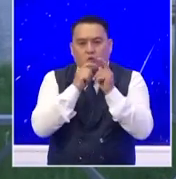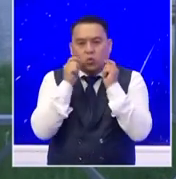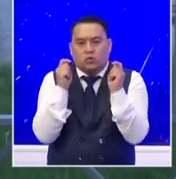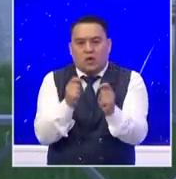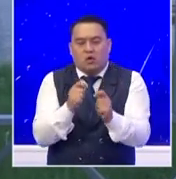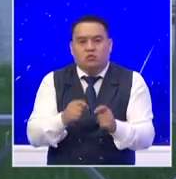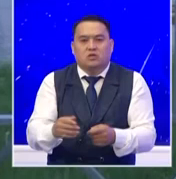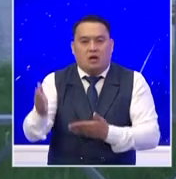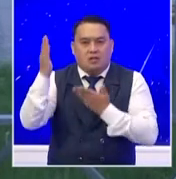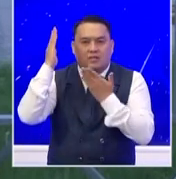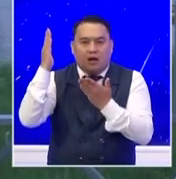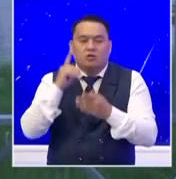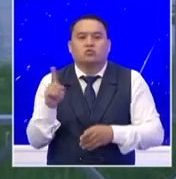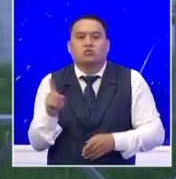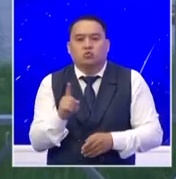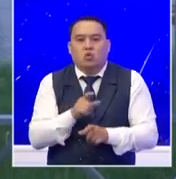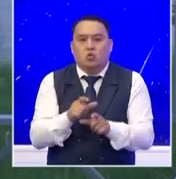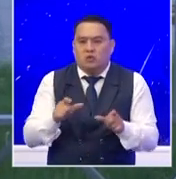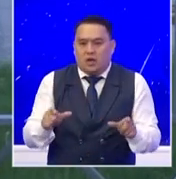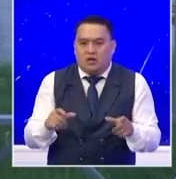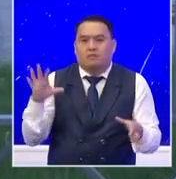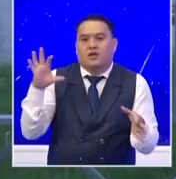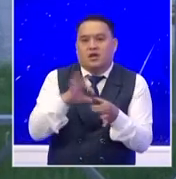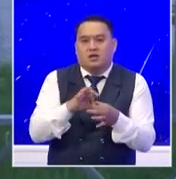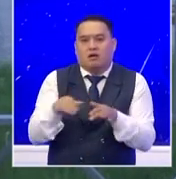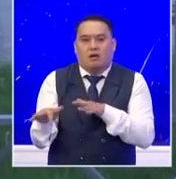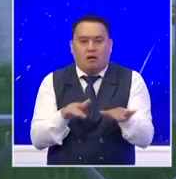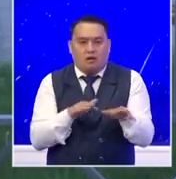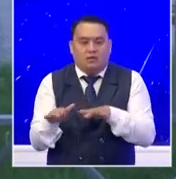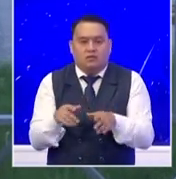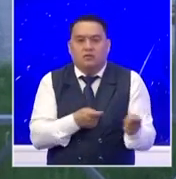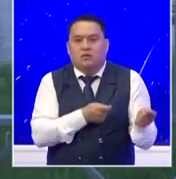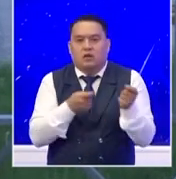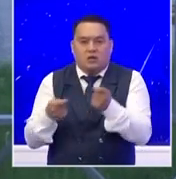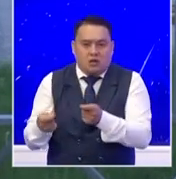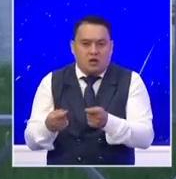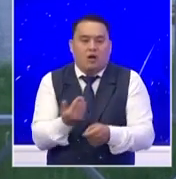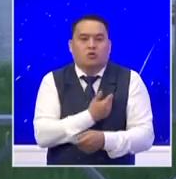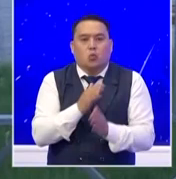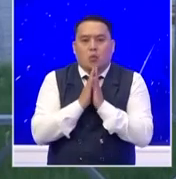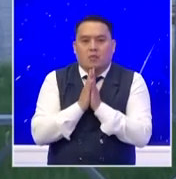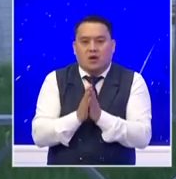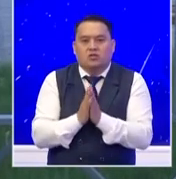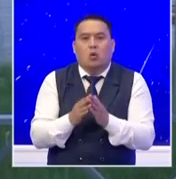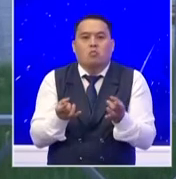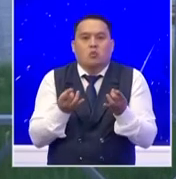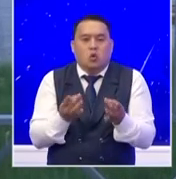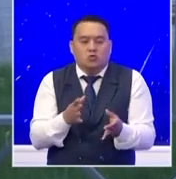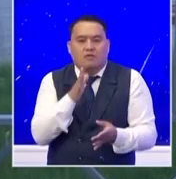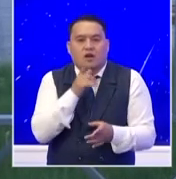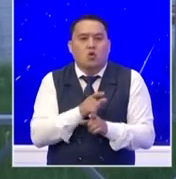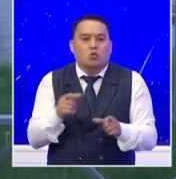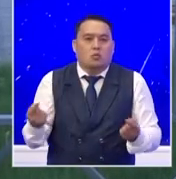от Всевышнего, призывая неравнодушных граждан присоединиться к акции по доставке еды. Также хочу попросить, чтобы в такое непростое время